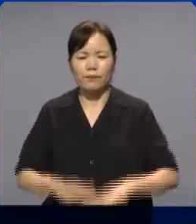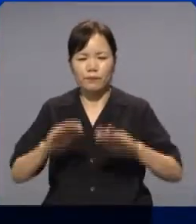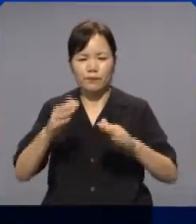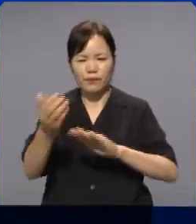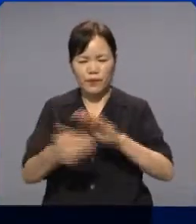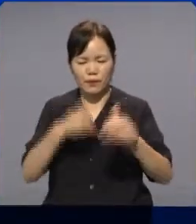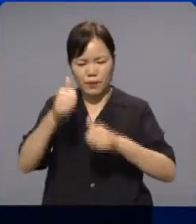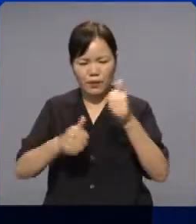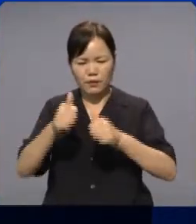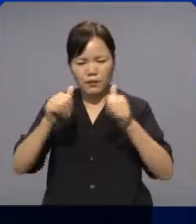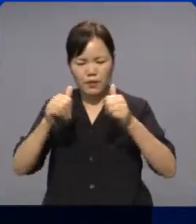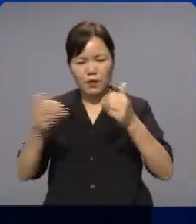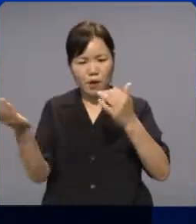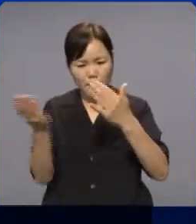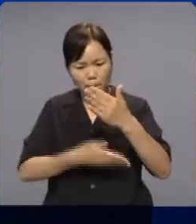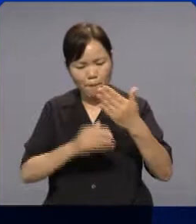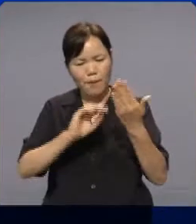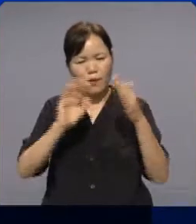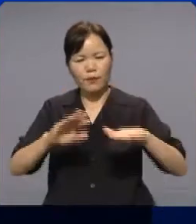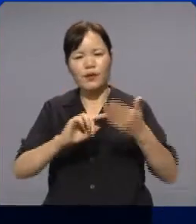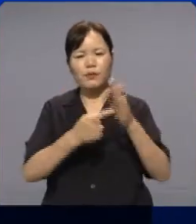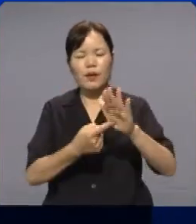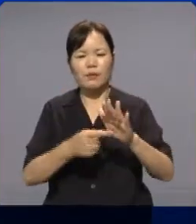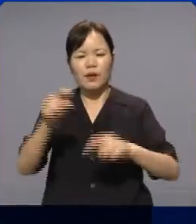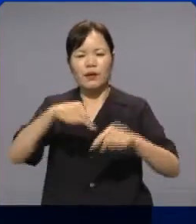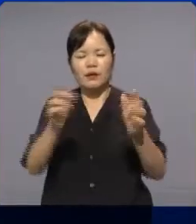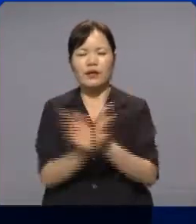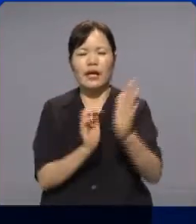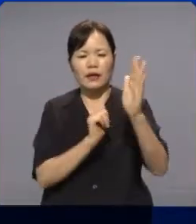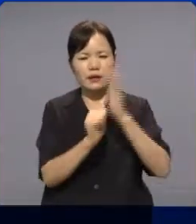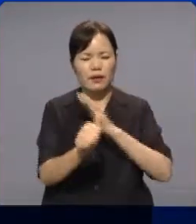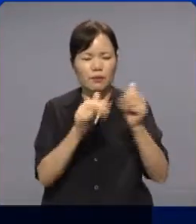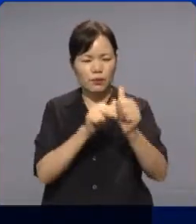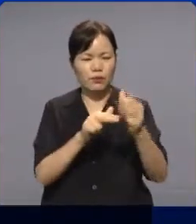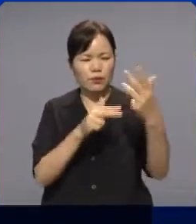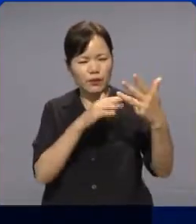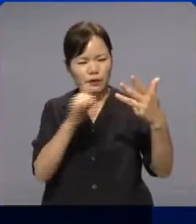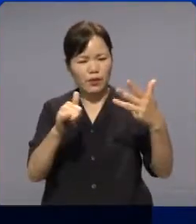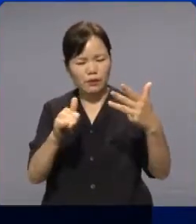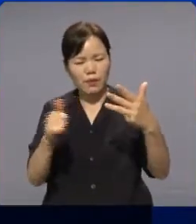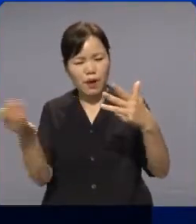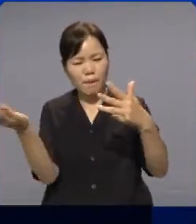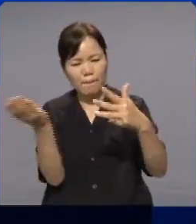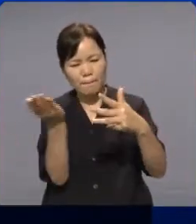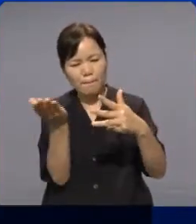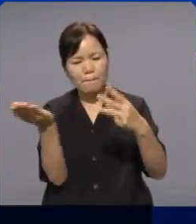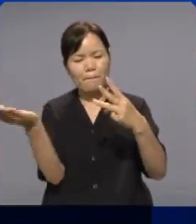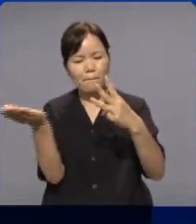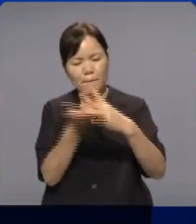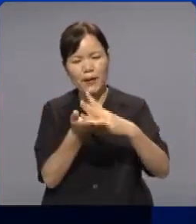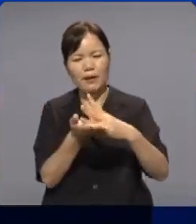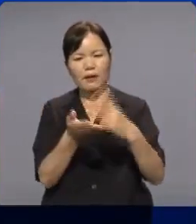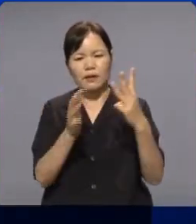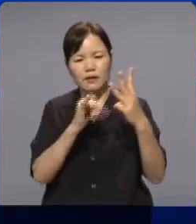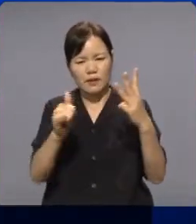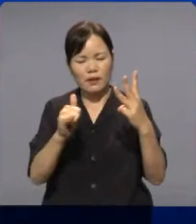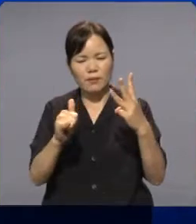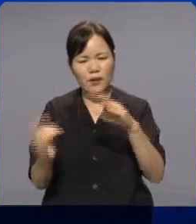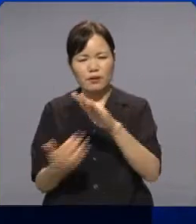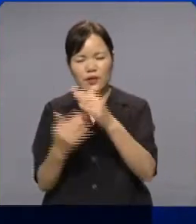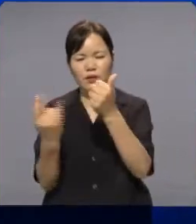발표가 됩니다. 당대표 출마 후보 중에서는 8명 중에 이제 3명만 남게 되고 최고위원 17명 중에서는 8명만 남게